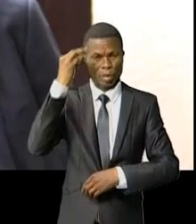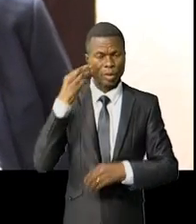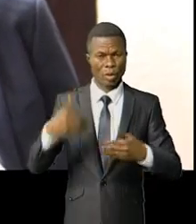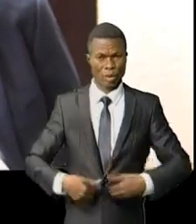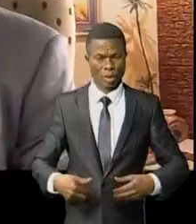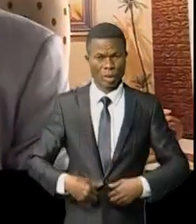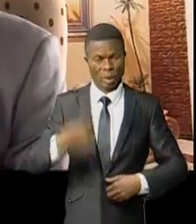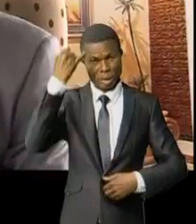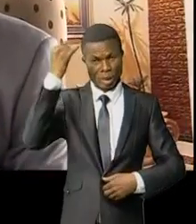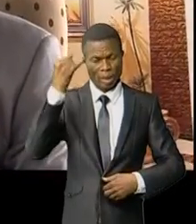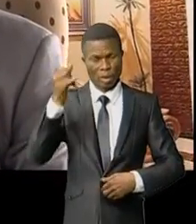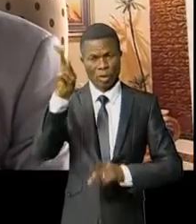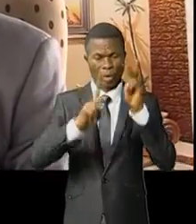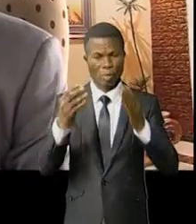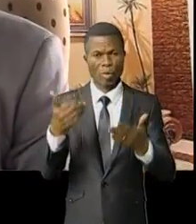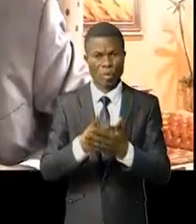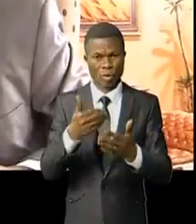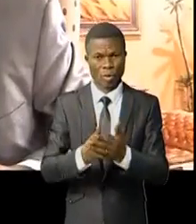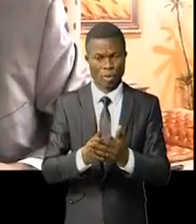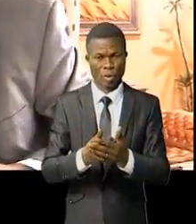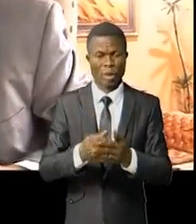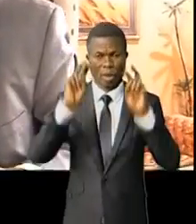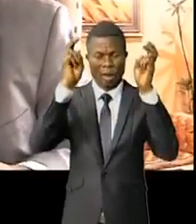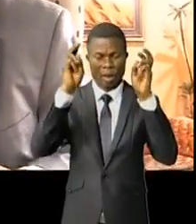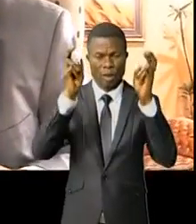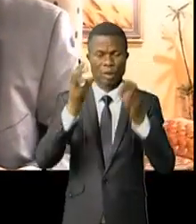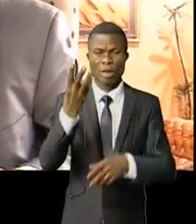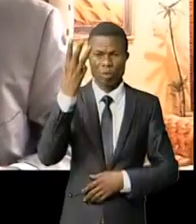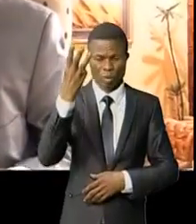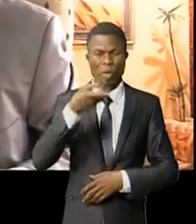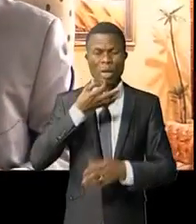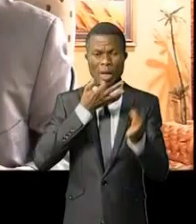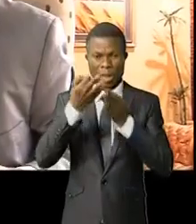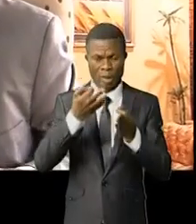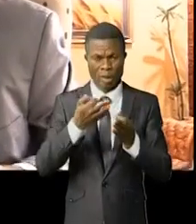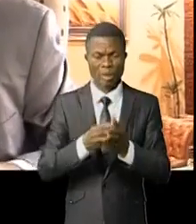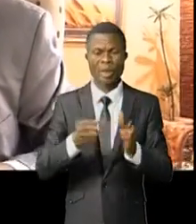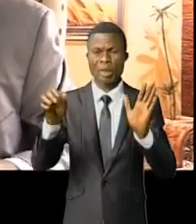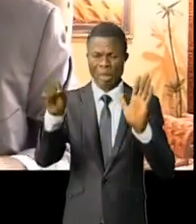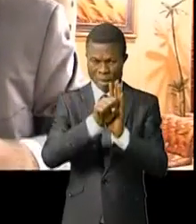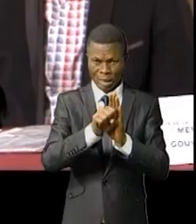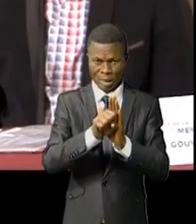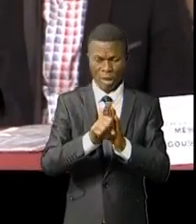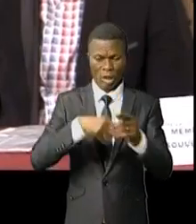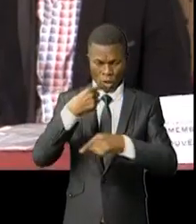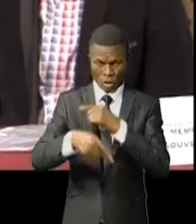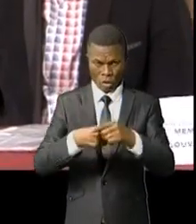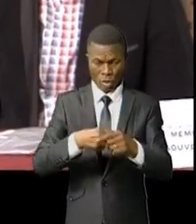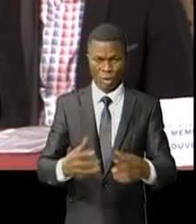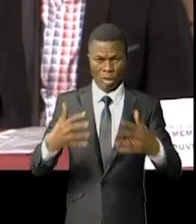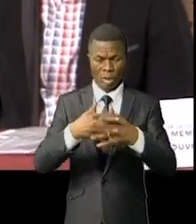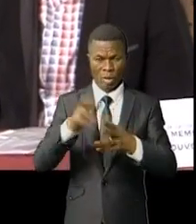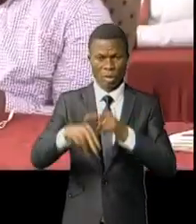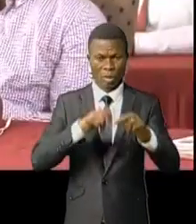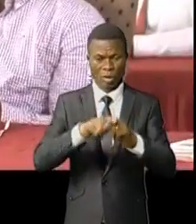et Initiation à la Nouvelle Citoyenneté, 3 sous-thèmes ont été développés, à savoir les indicateurs de la mise en marche de la cohésion